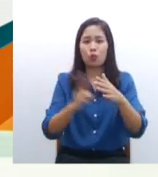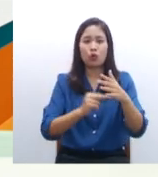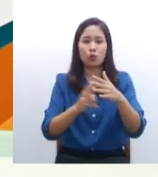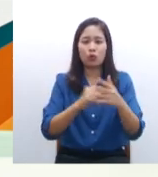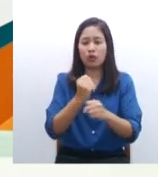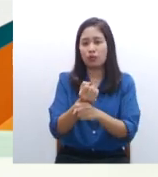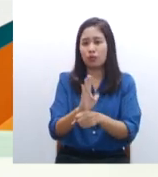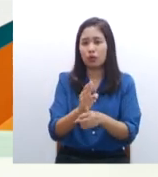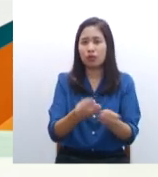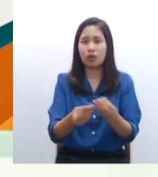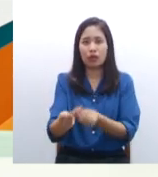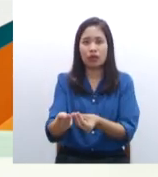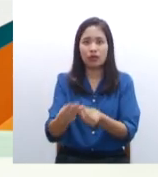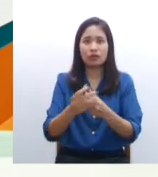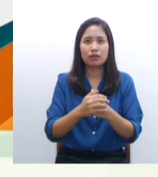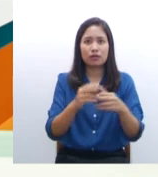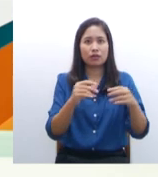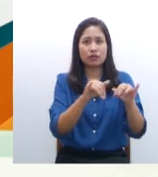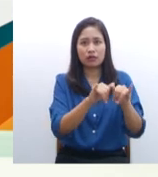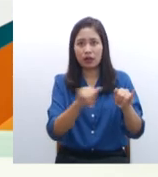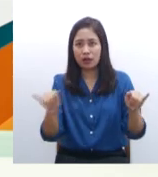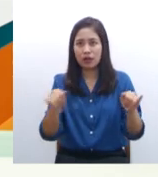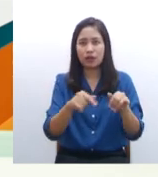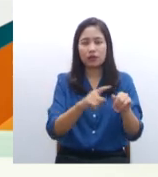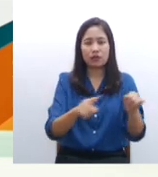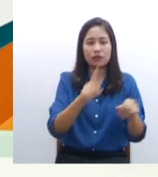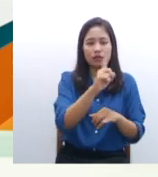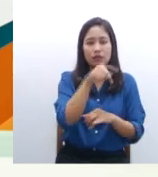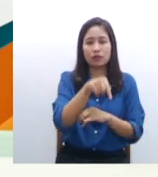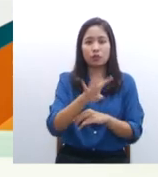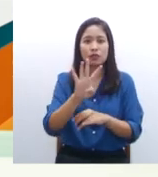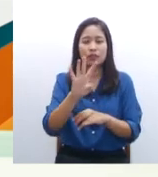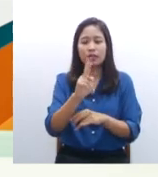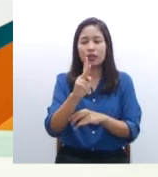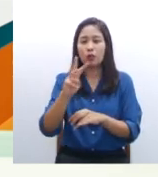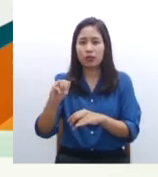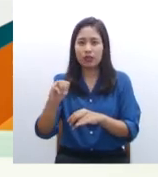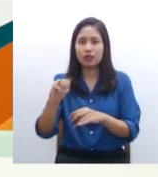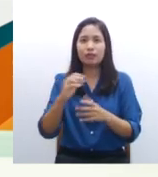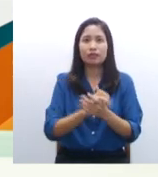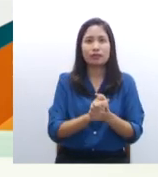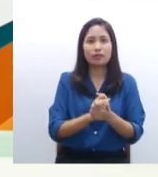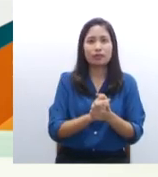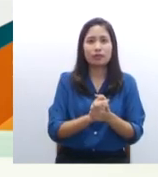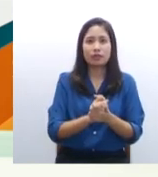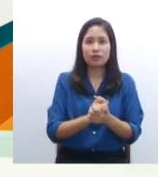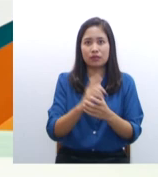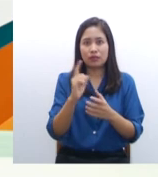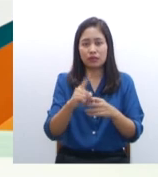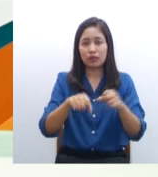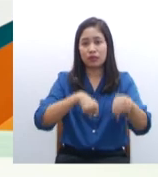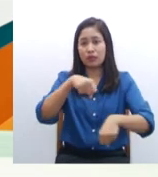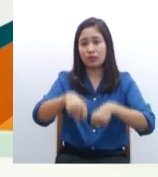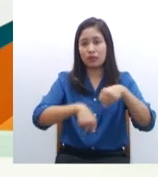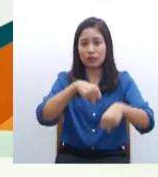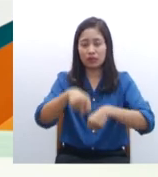แบบฟันรันนะครับระยะทาง 4.4 กิโลเมตรนะครับจะเป็นกิจกรรมอีกส่วนหนึ่งก็คือการปั่นจักรยาน